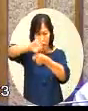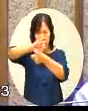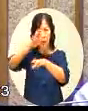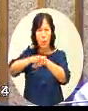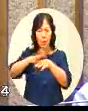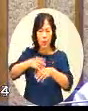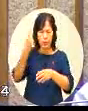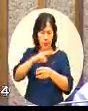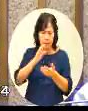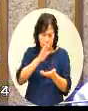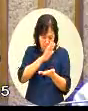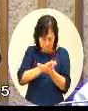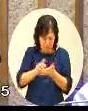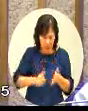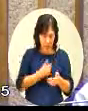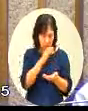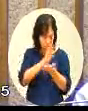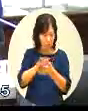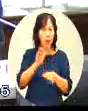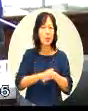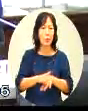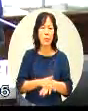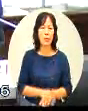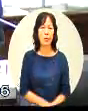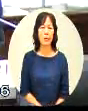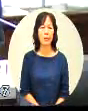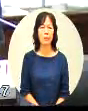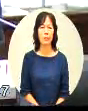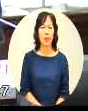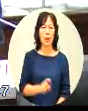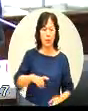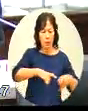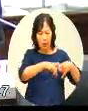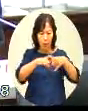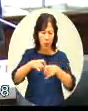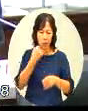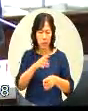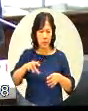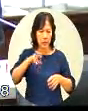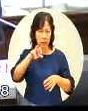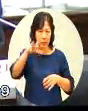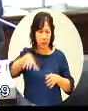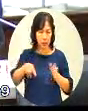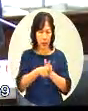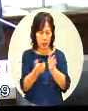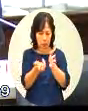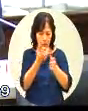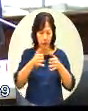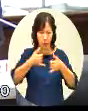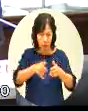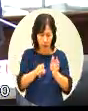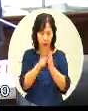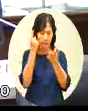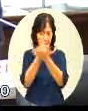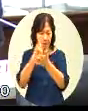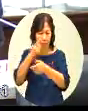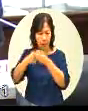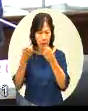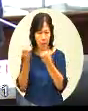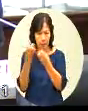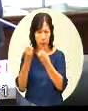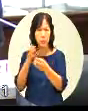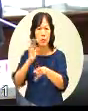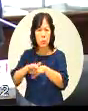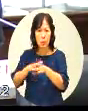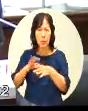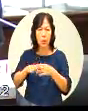彻底的改善。以上。 对，我想这个是一个国际机场的前面的道路，每一年都发生哦。那新局长